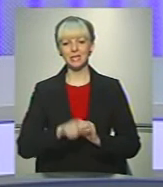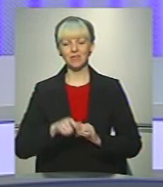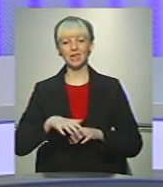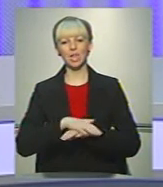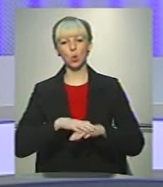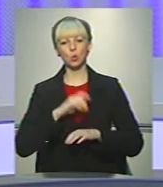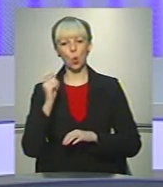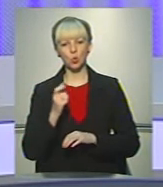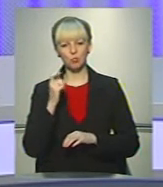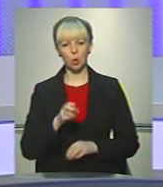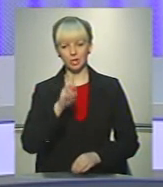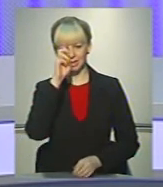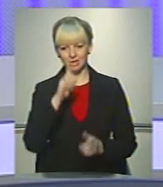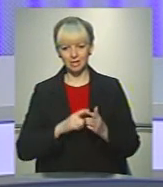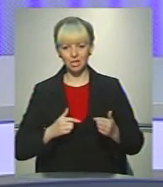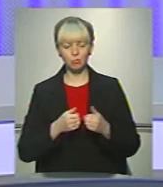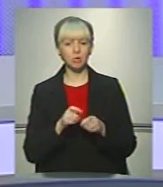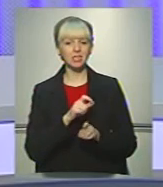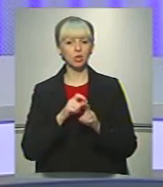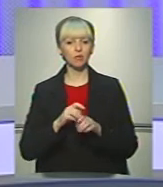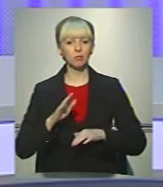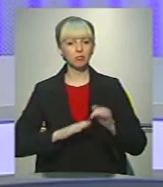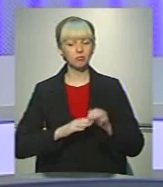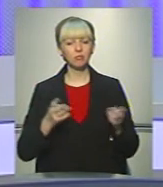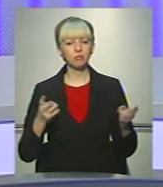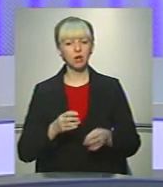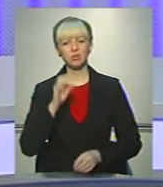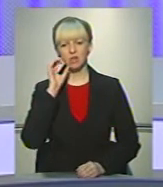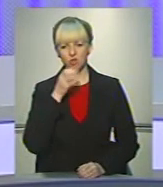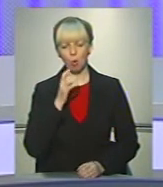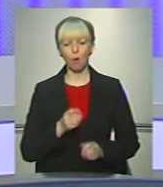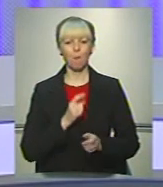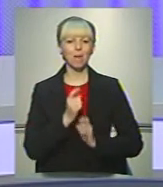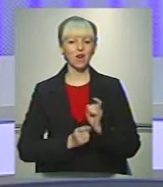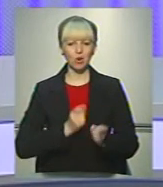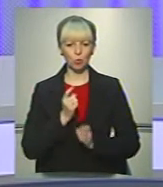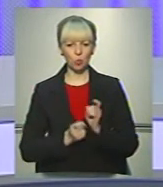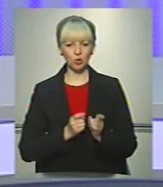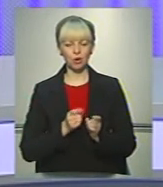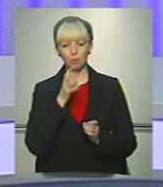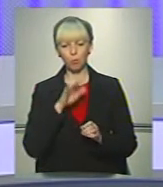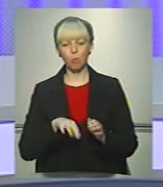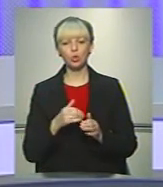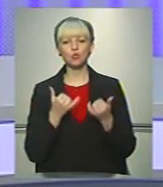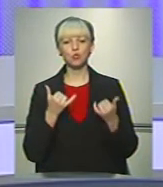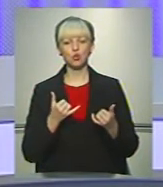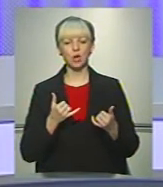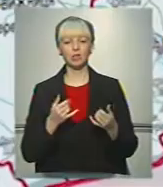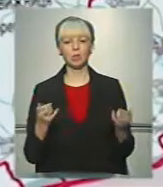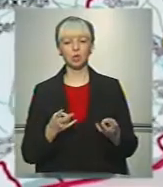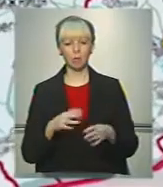народного господарства держави. Проте, за словами фахівців, потребує серйозного переформатування під сучасні потреби ринку